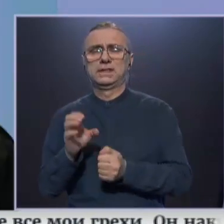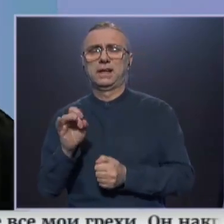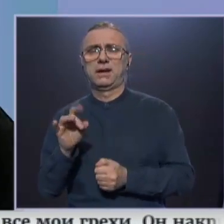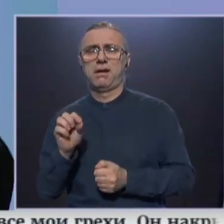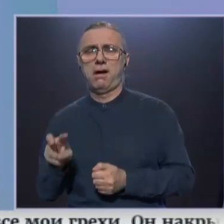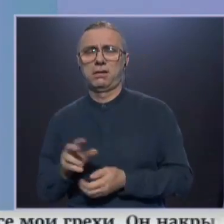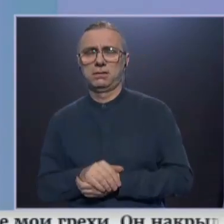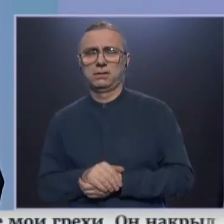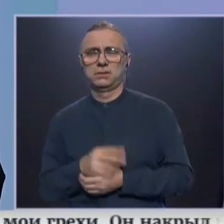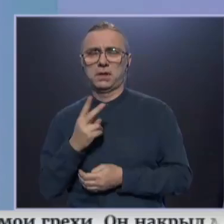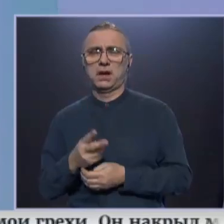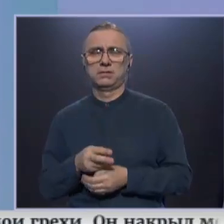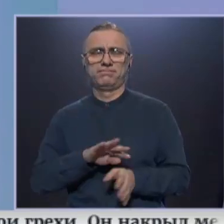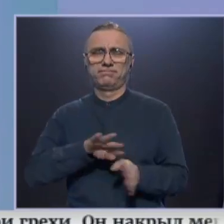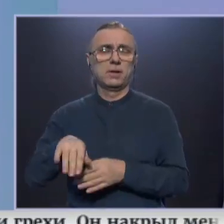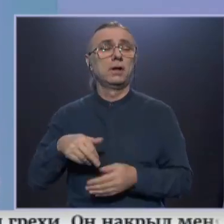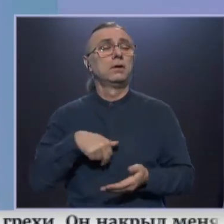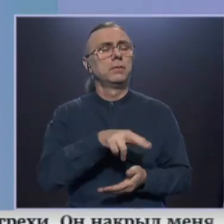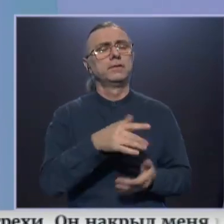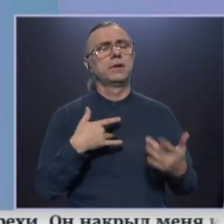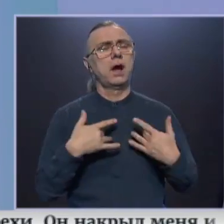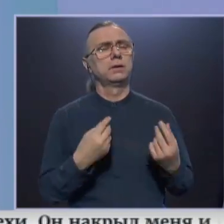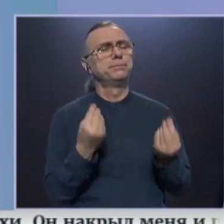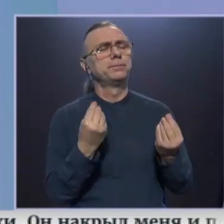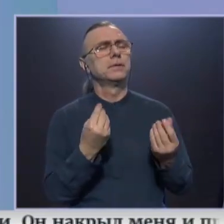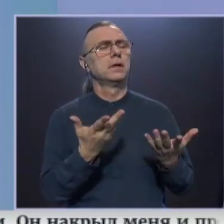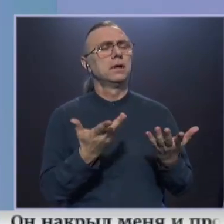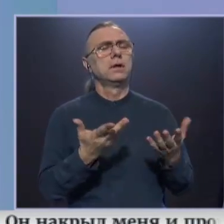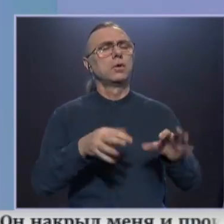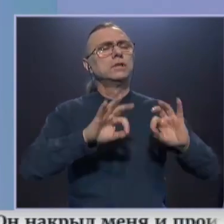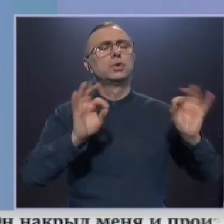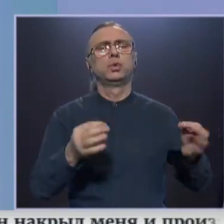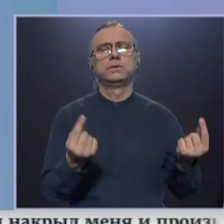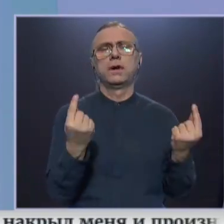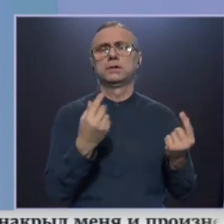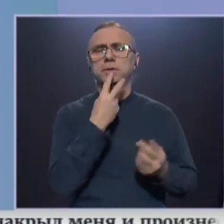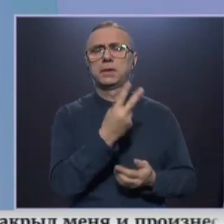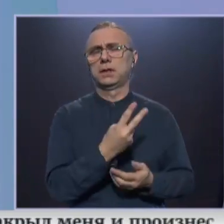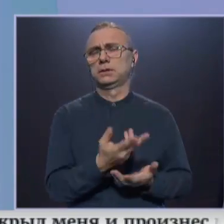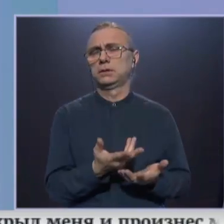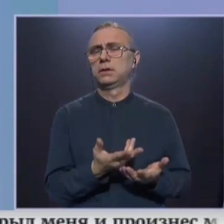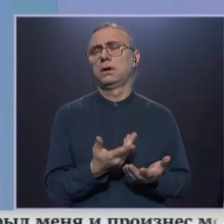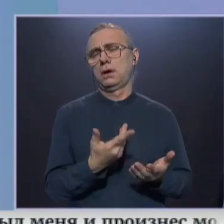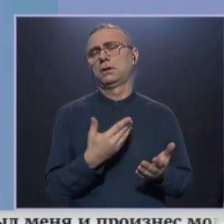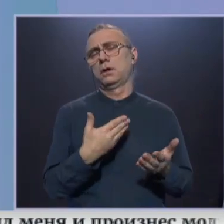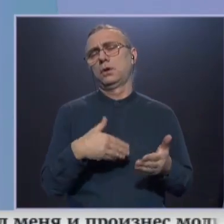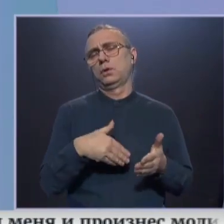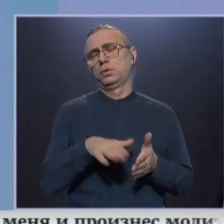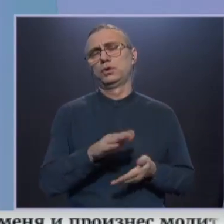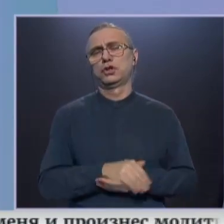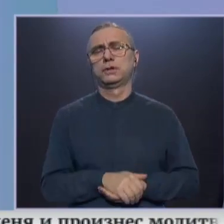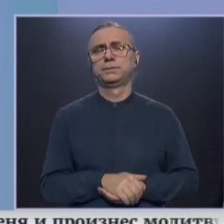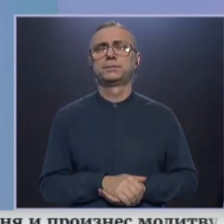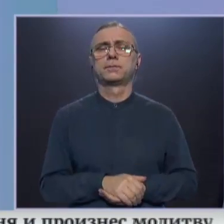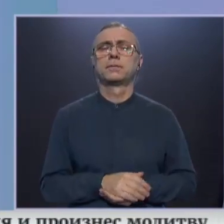это будет несомненный духовный рост. Искусство создано, чтобы служить соединению Бога и человека. Будут капканы на этом пути?